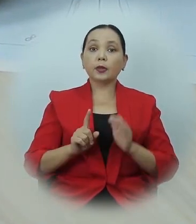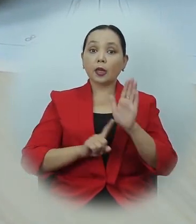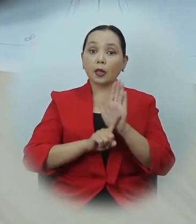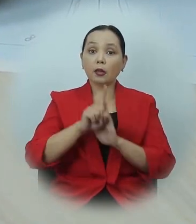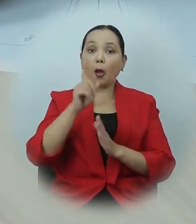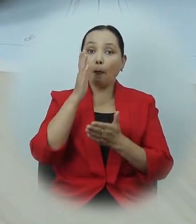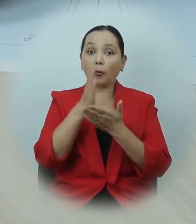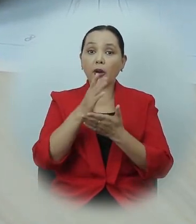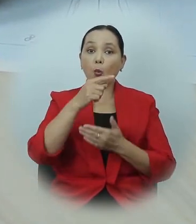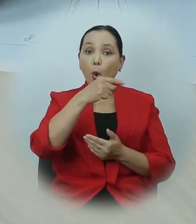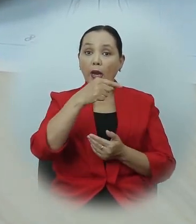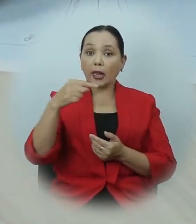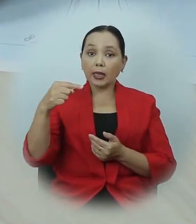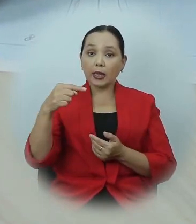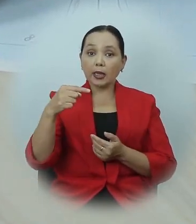Сначала прямой линией.